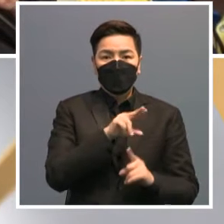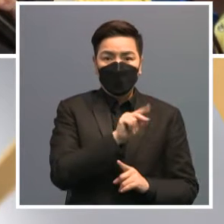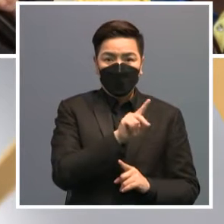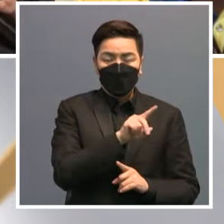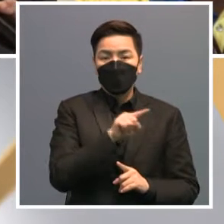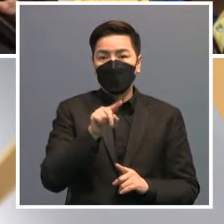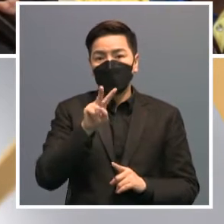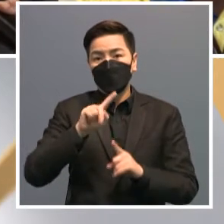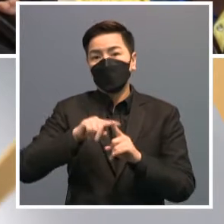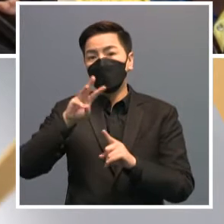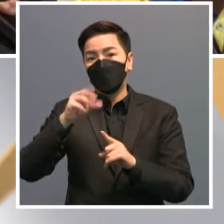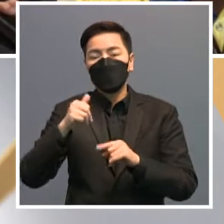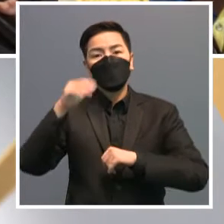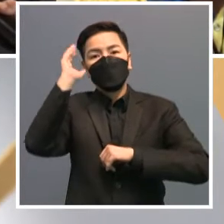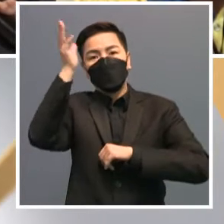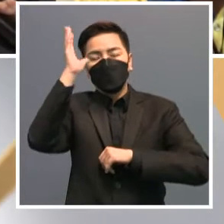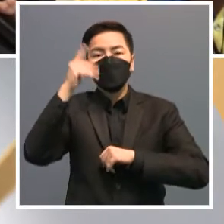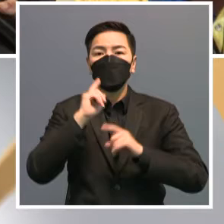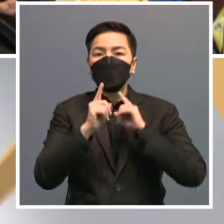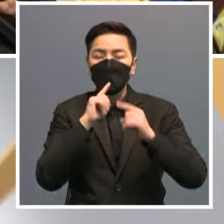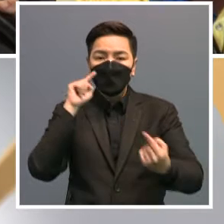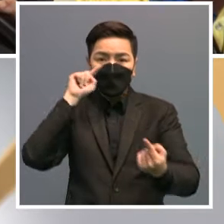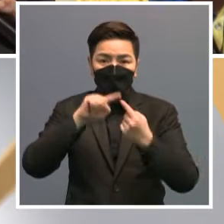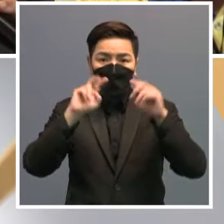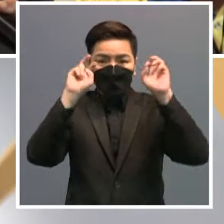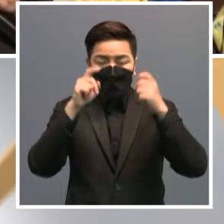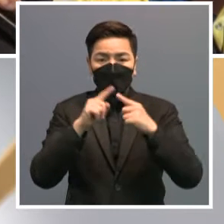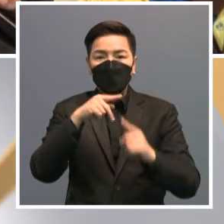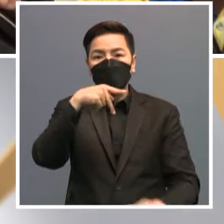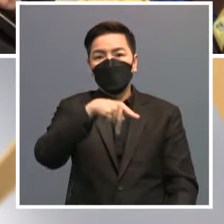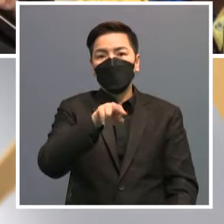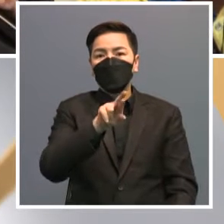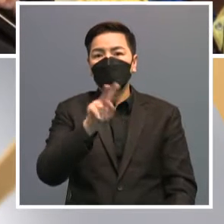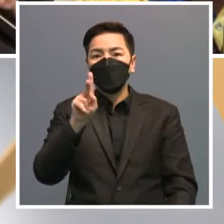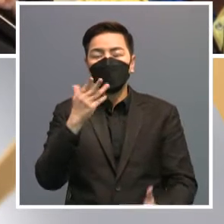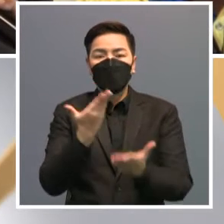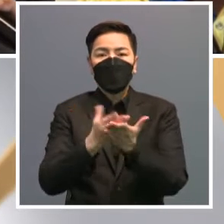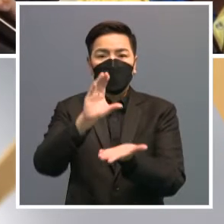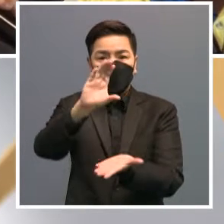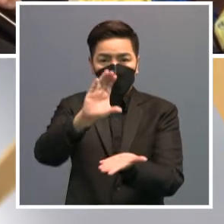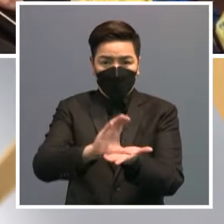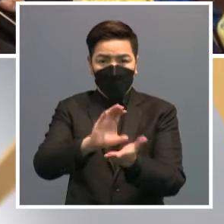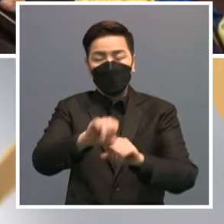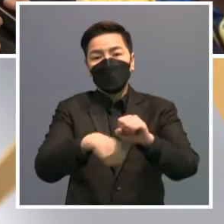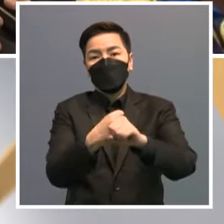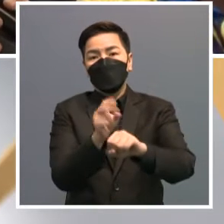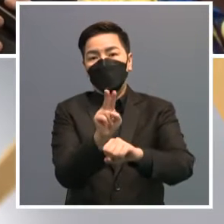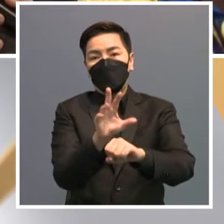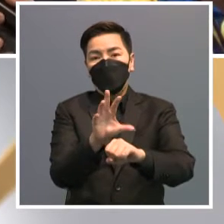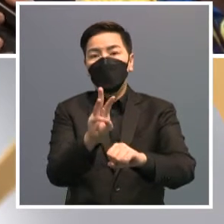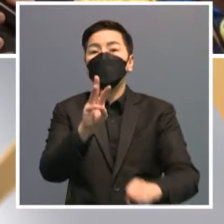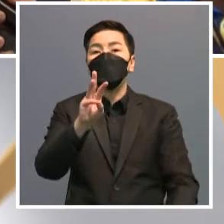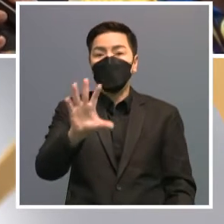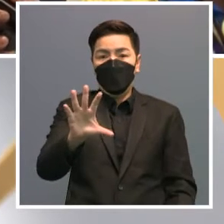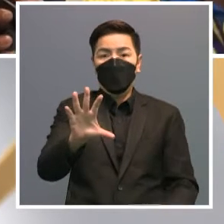2มิถุนายนจะเป็นการอภิปรายแล้วก็พูดคุยกันถึงเรื่องของร่างพระราชบัญญัติงบประมาณรายจ่ายประจำปีงบประมาณพุทธศักรา